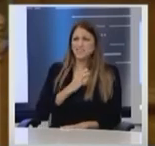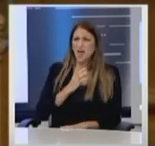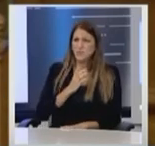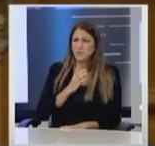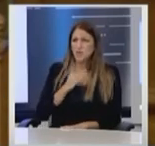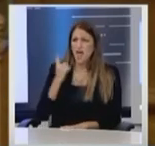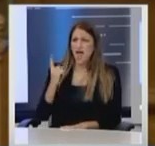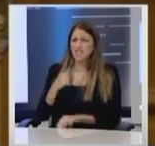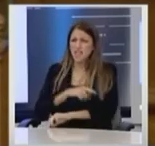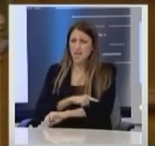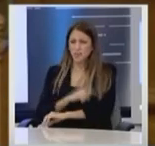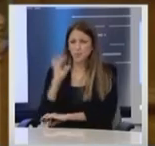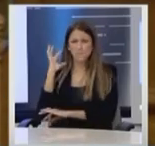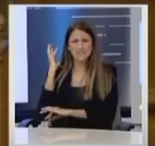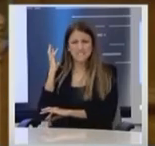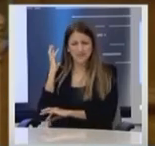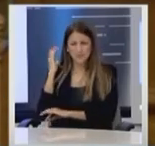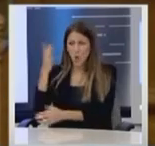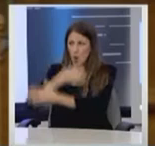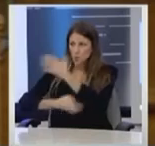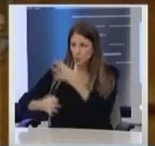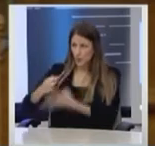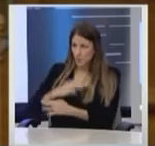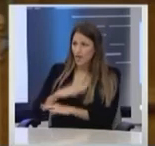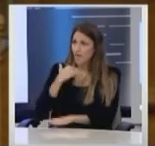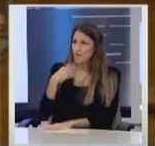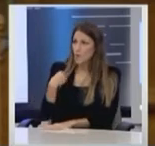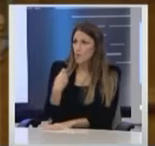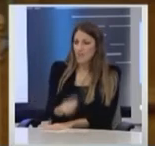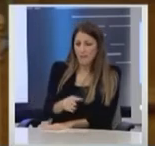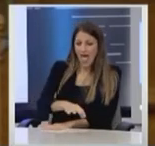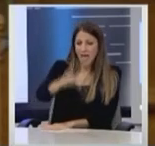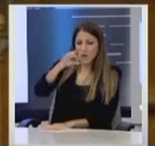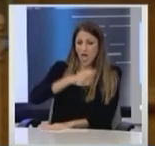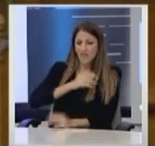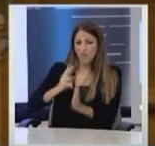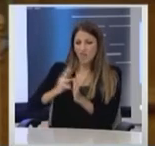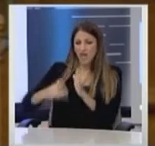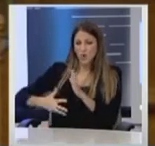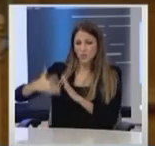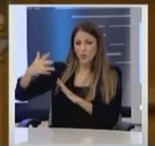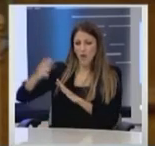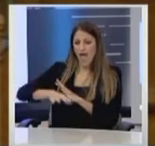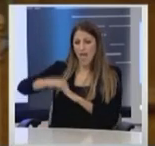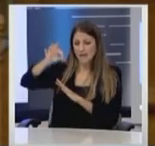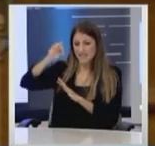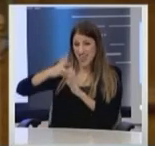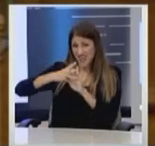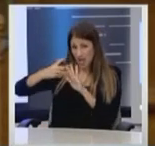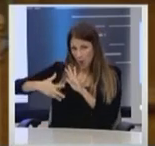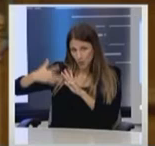ψυχίατρος του είπε ότι δεν μπορεί να δίνουμε την επιλογή σε έναν άνθρωπο 18 χρονών, 18